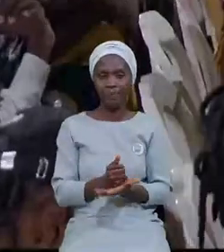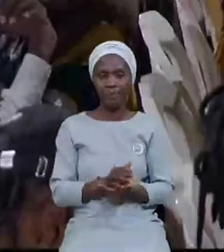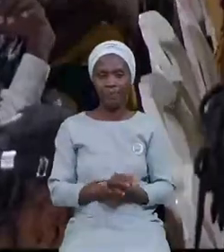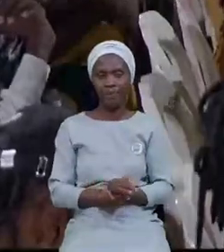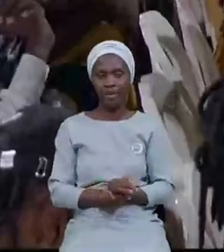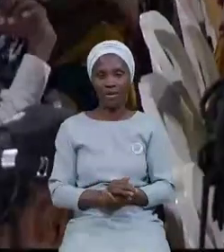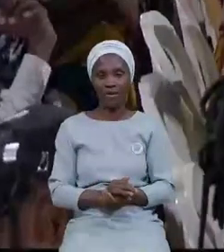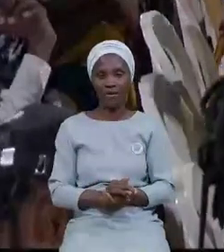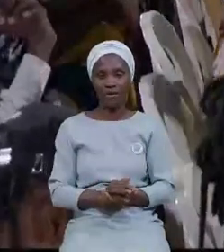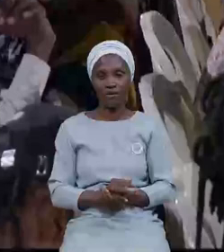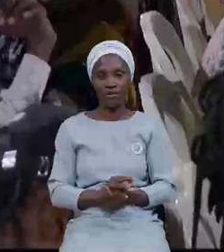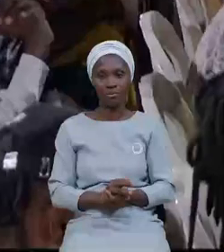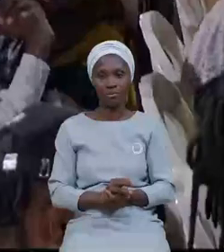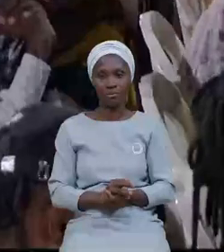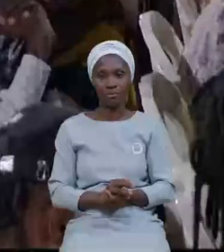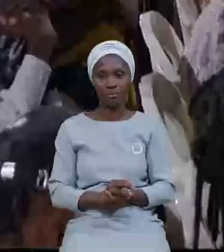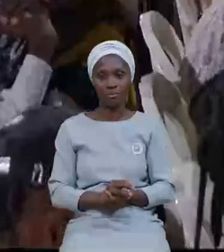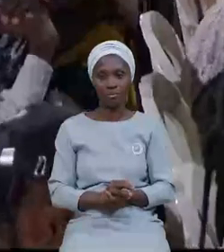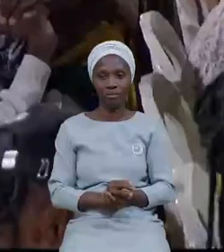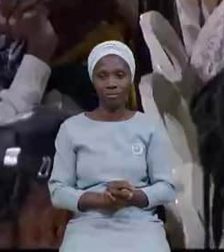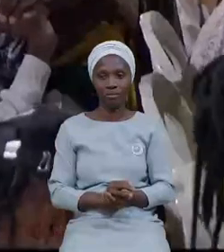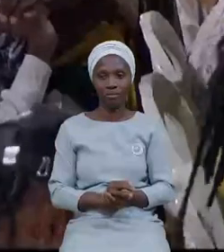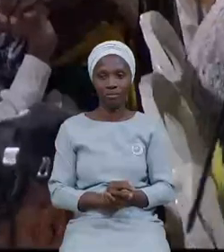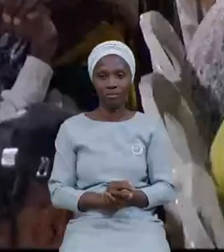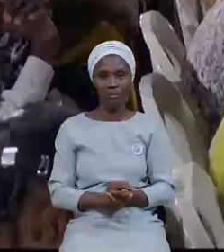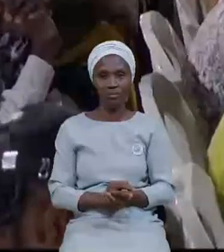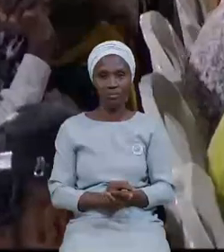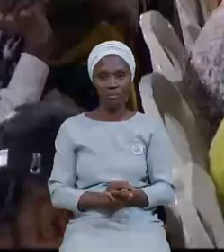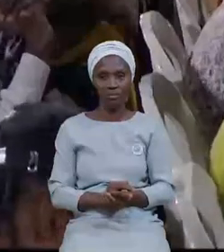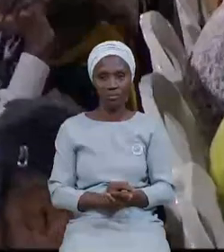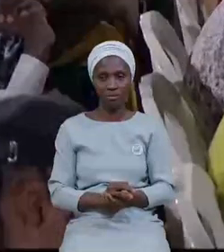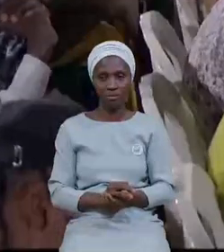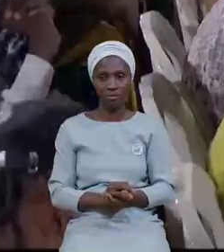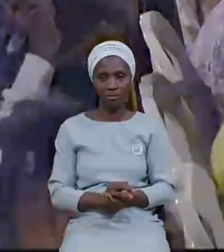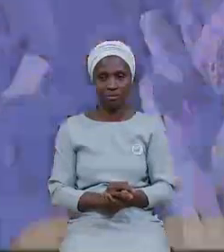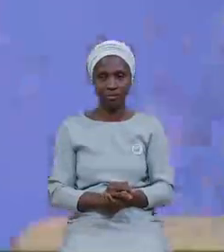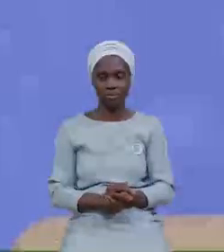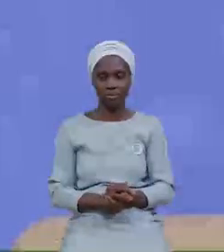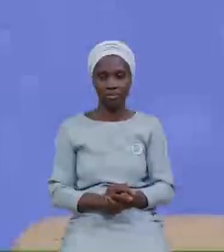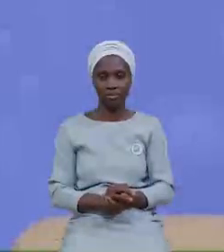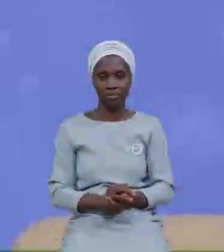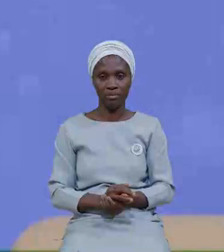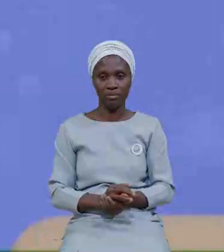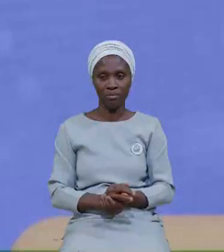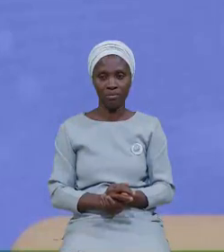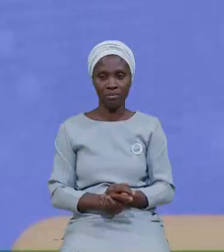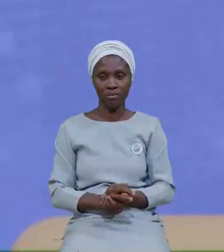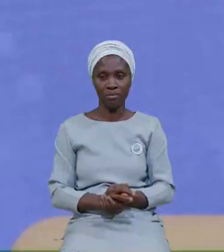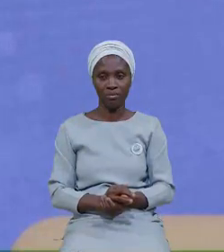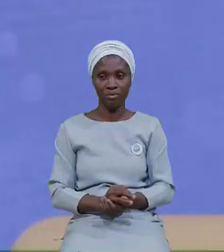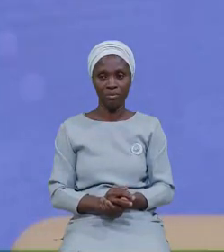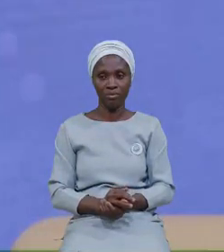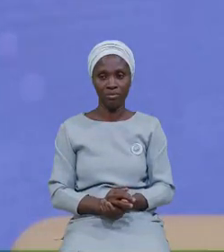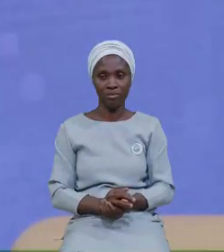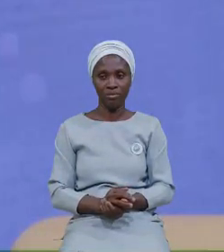où vous êtes dans nos pays vous qui êtes sur le champ de de croisade en plein air